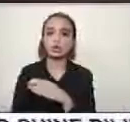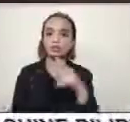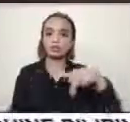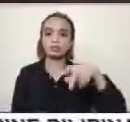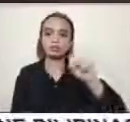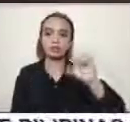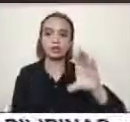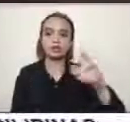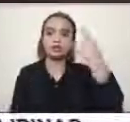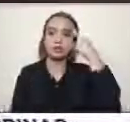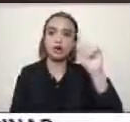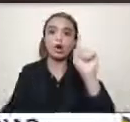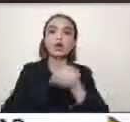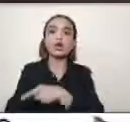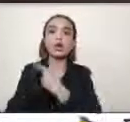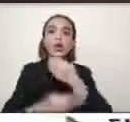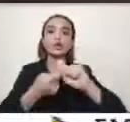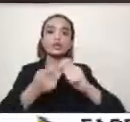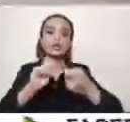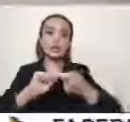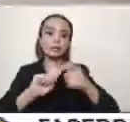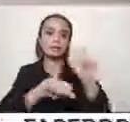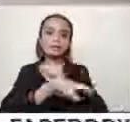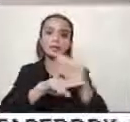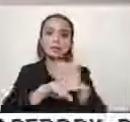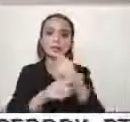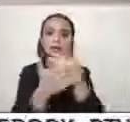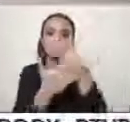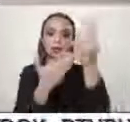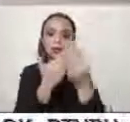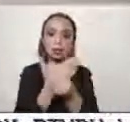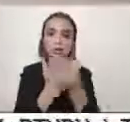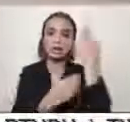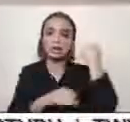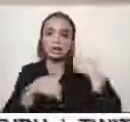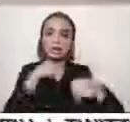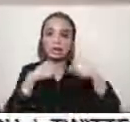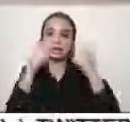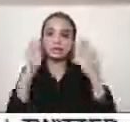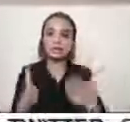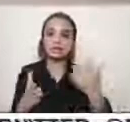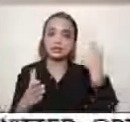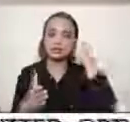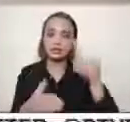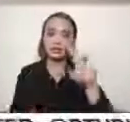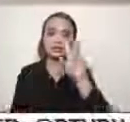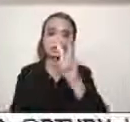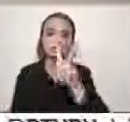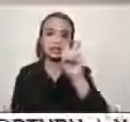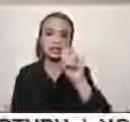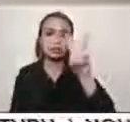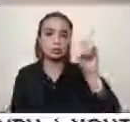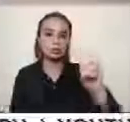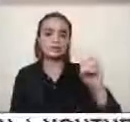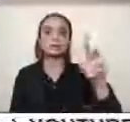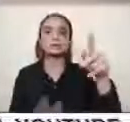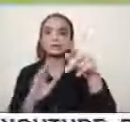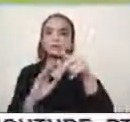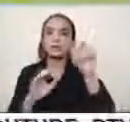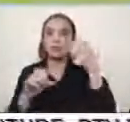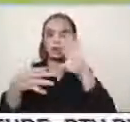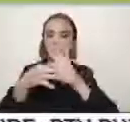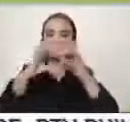Na activities. And you see, if you join an Olympics, you'll be playing against the best athletes in the